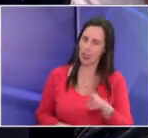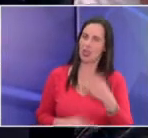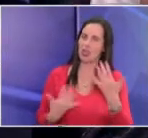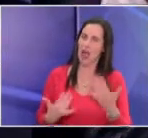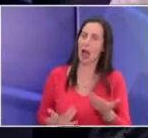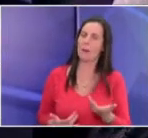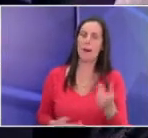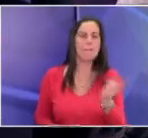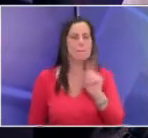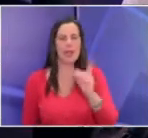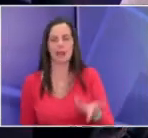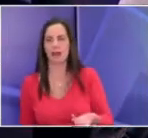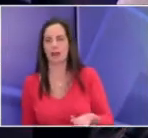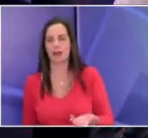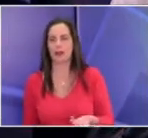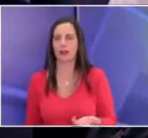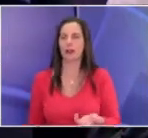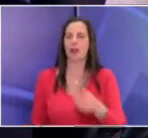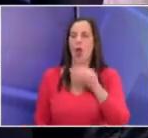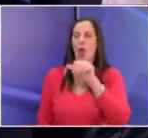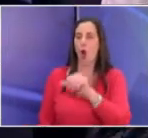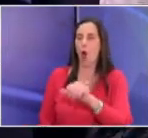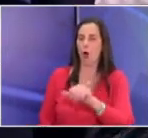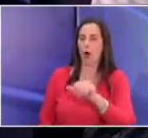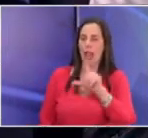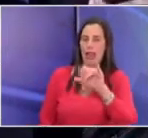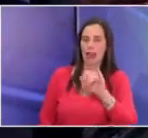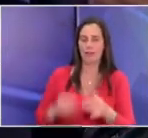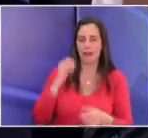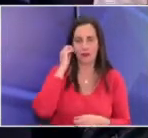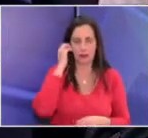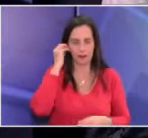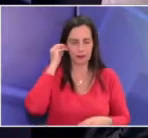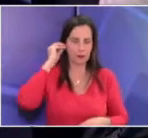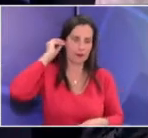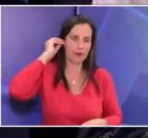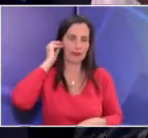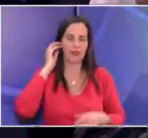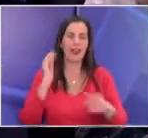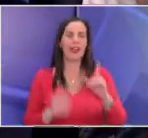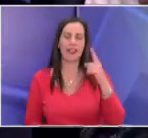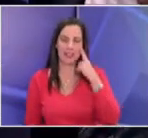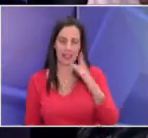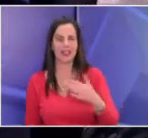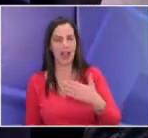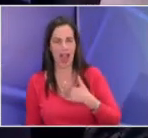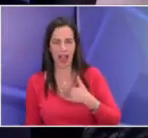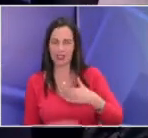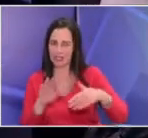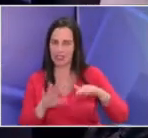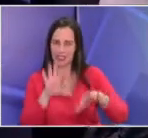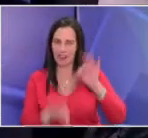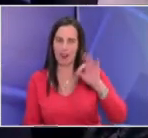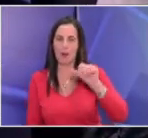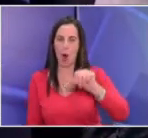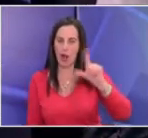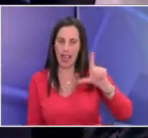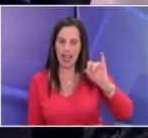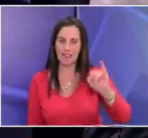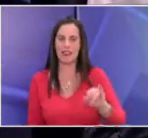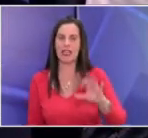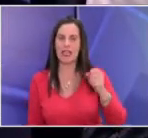כן, אבל גם לדבר על זה שאני מחכה לאלה שיבואו, אנחנו נבוא ונביא הסכם עם הפלסטינים, זה גם משהו שצריך להיות על השולחן. תתרכזי בלגליזציה, נראה לי עדיף,